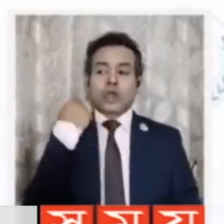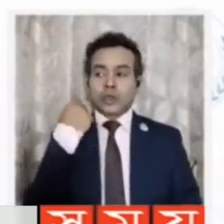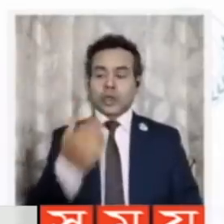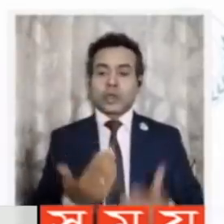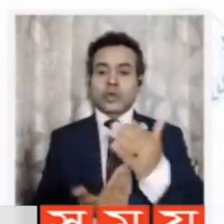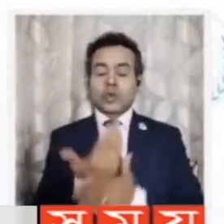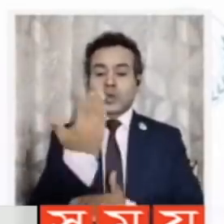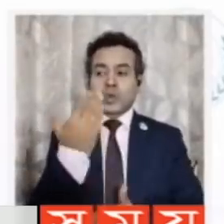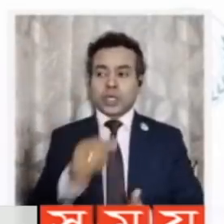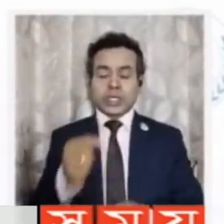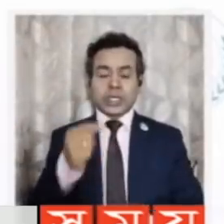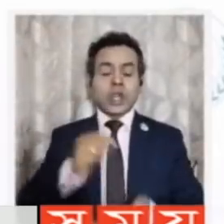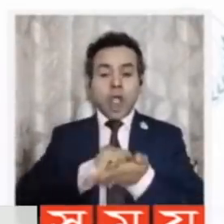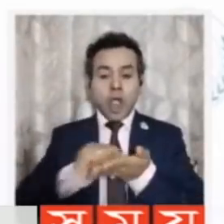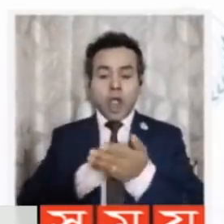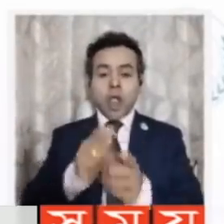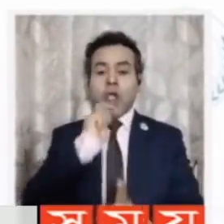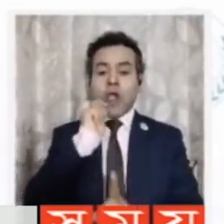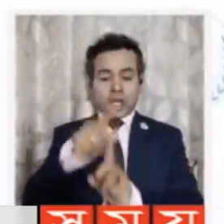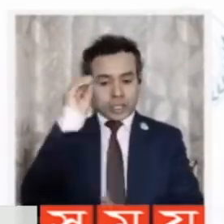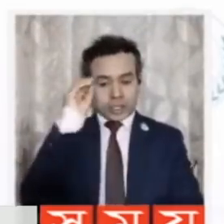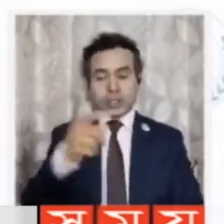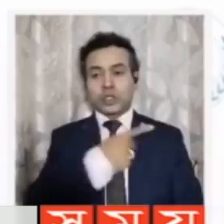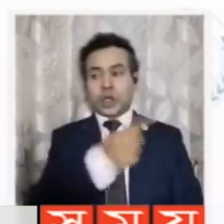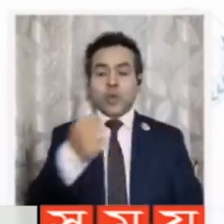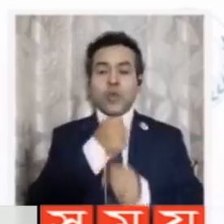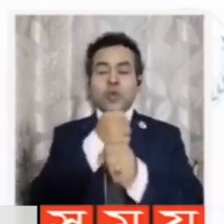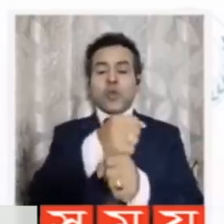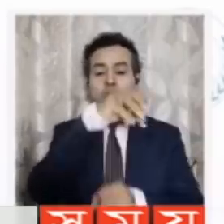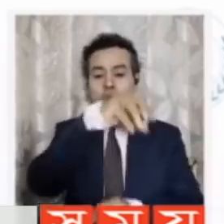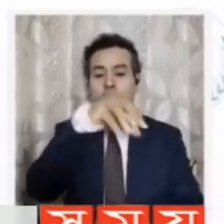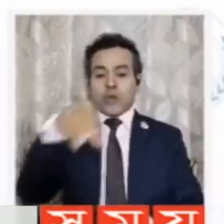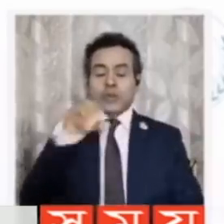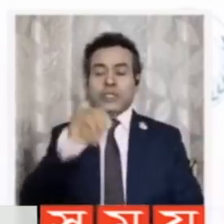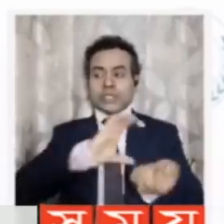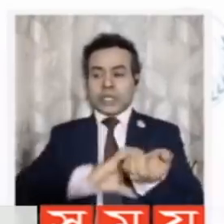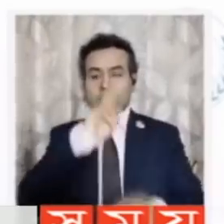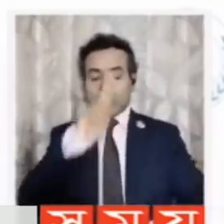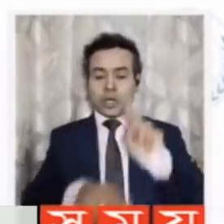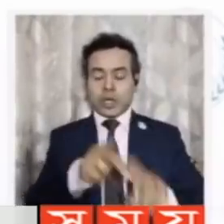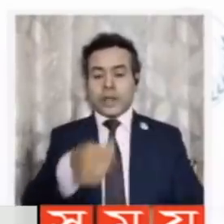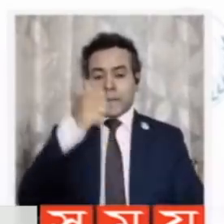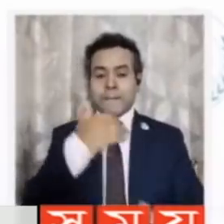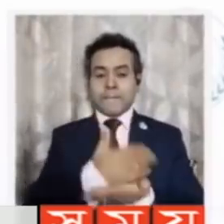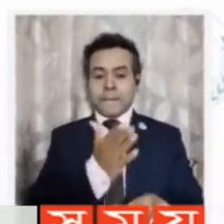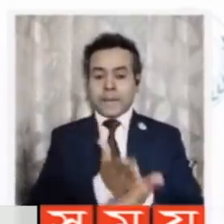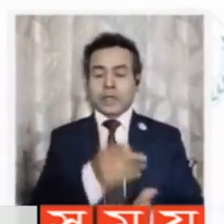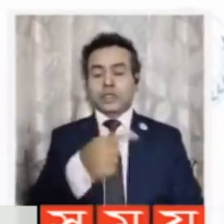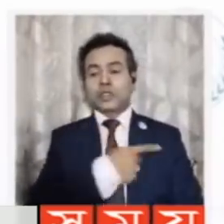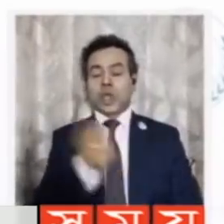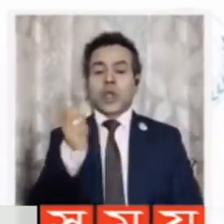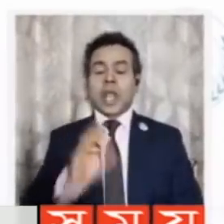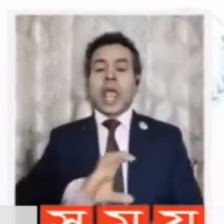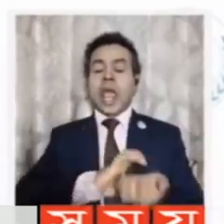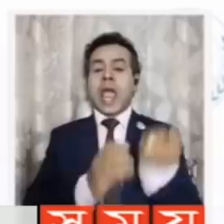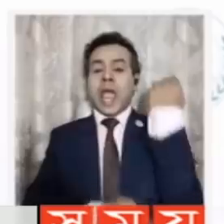সকল উপজেলা স্বাস্থ্য কর্মকর্তা, সিভিল সার্জন, বিভাগীয় পরিচালক এবং সকল হাসপাতালের